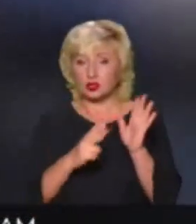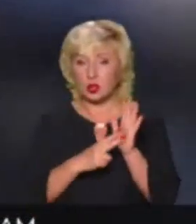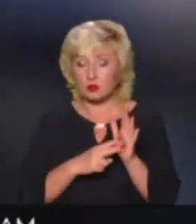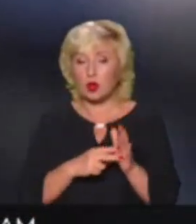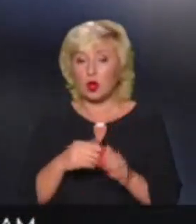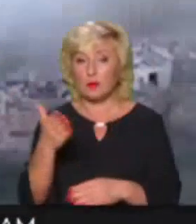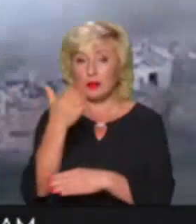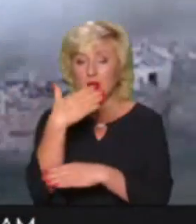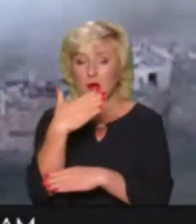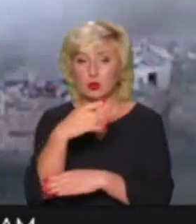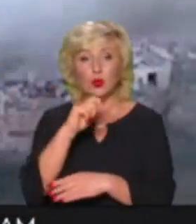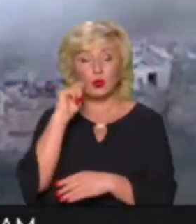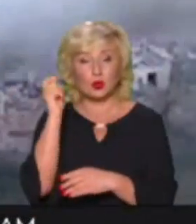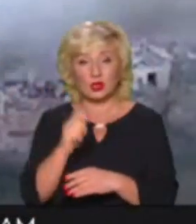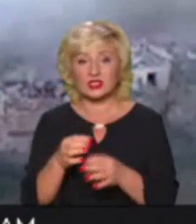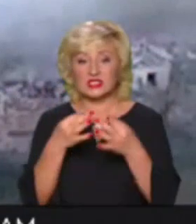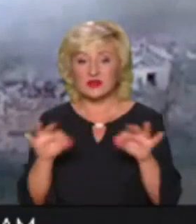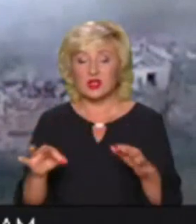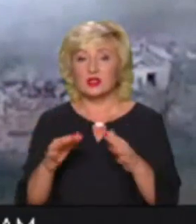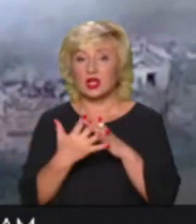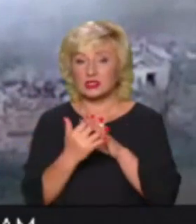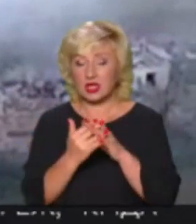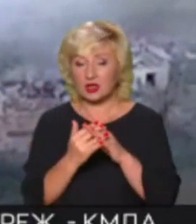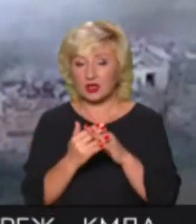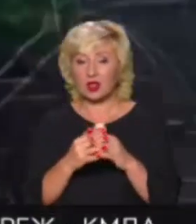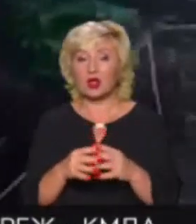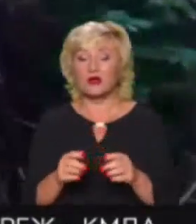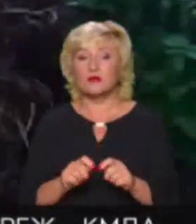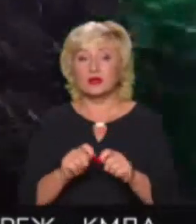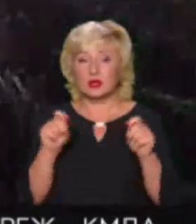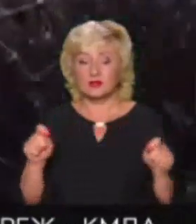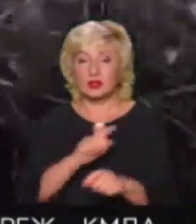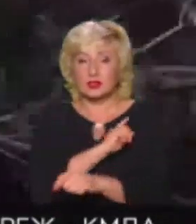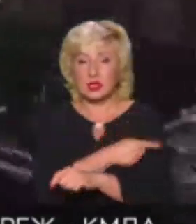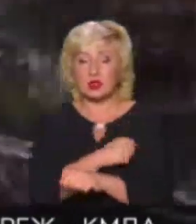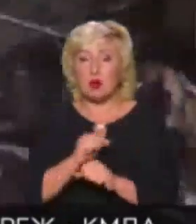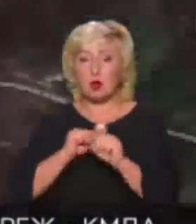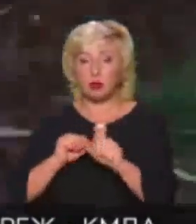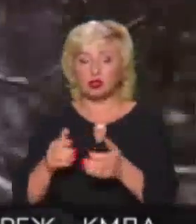прапор України звільнення цього населеного пункту відкриває силам оборони шлях